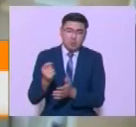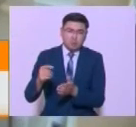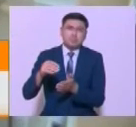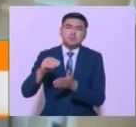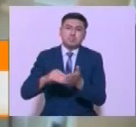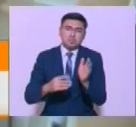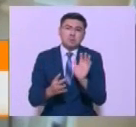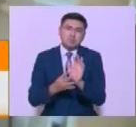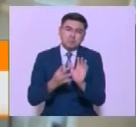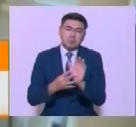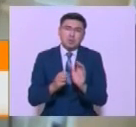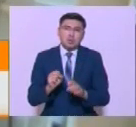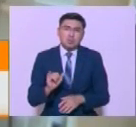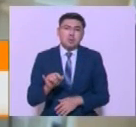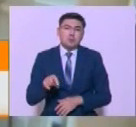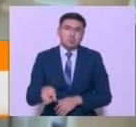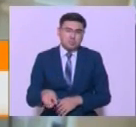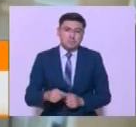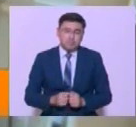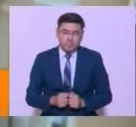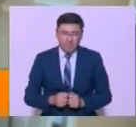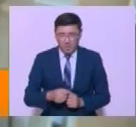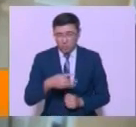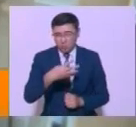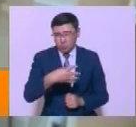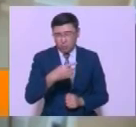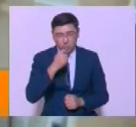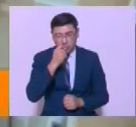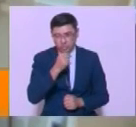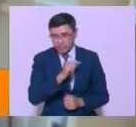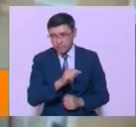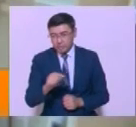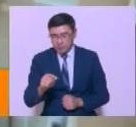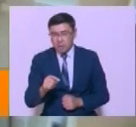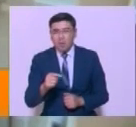написал чтобы история о житах осталась в народной памяти